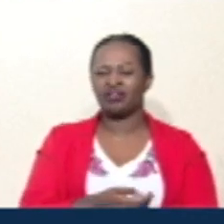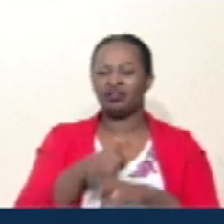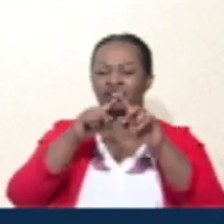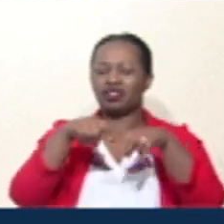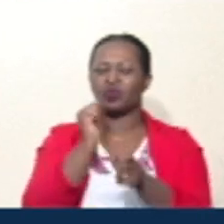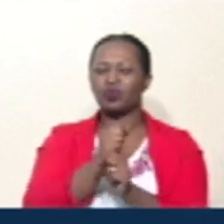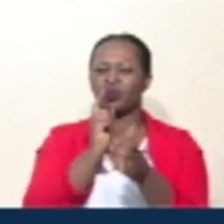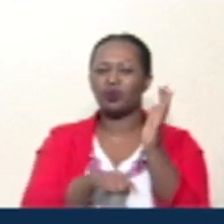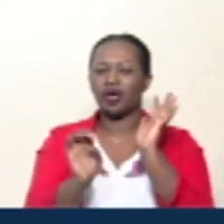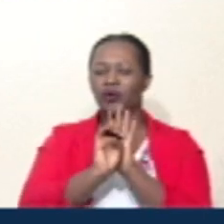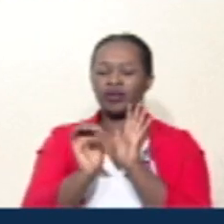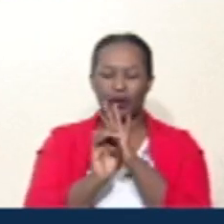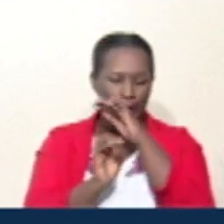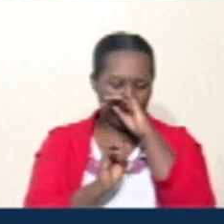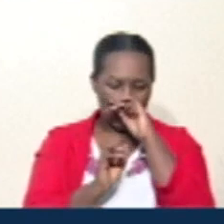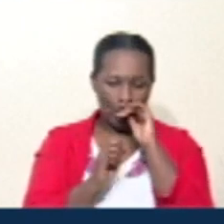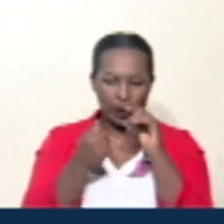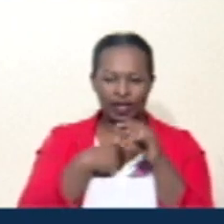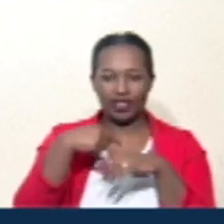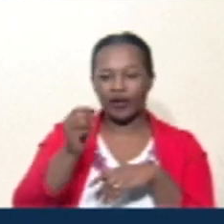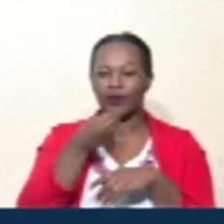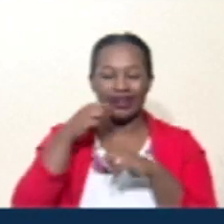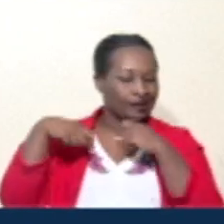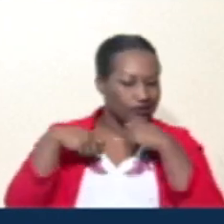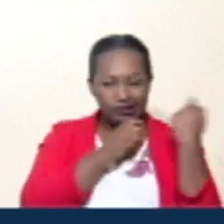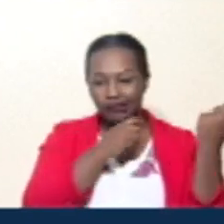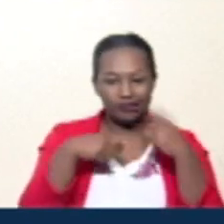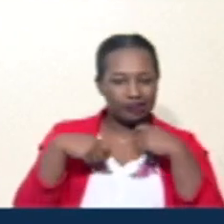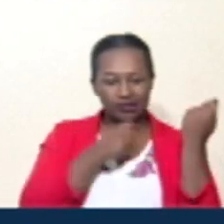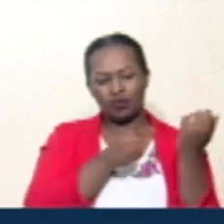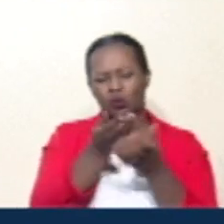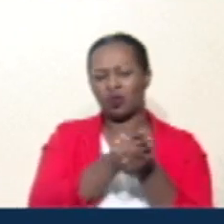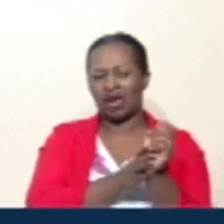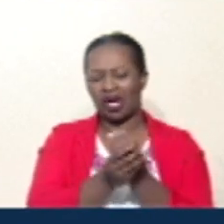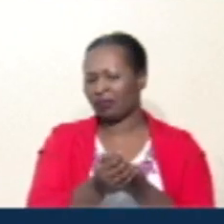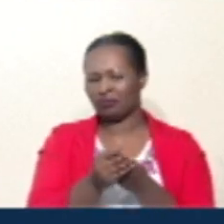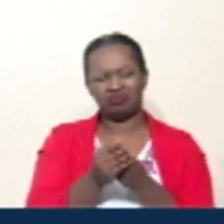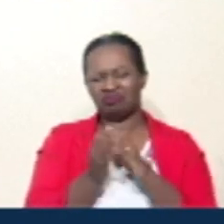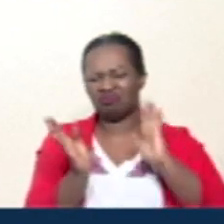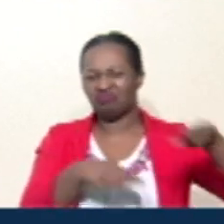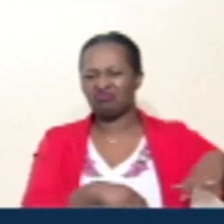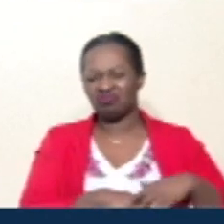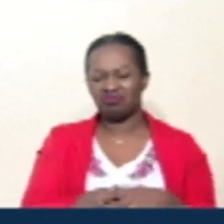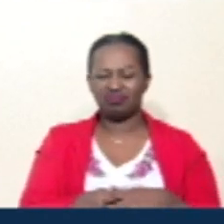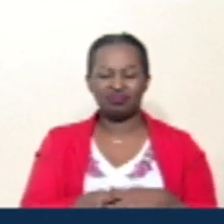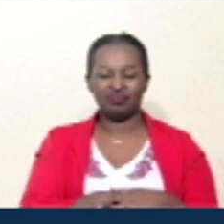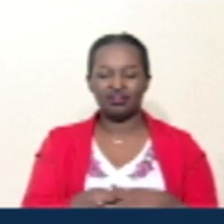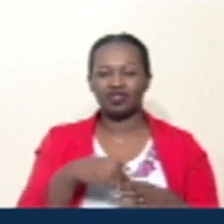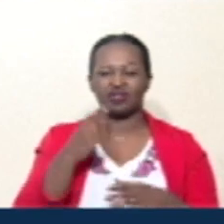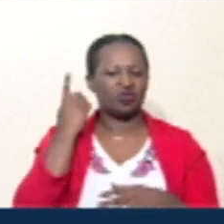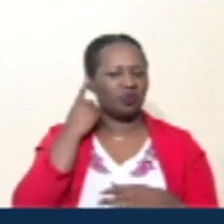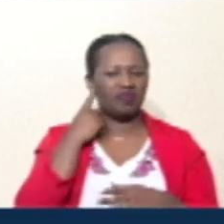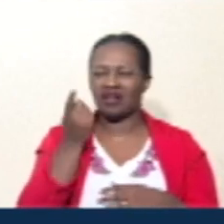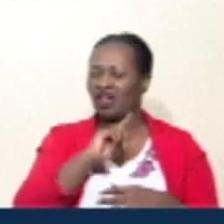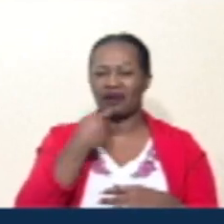gukora. Urugero, hari igihe nawe ngiye kurya nk'igisheke, icyo gihe ntabwo nirwa mbyitaho, mba numva atari